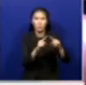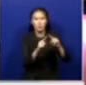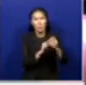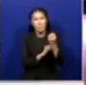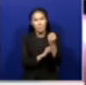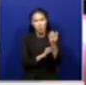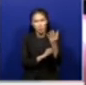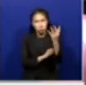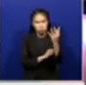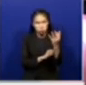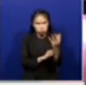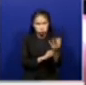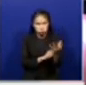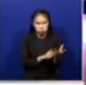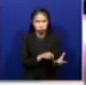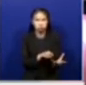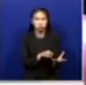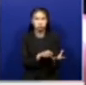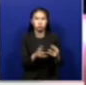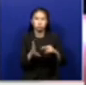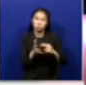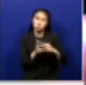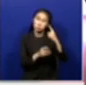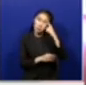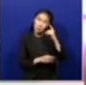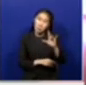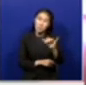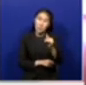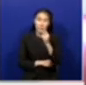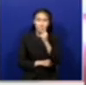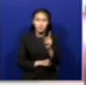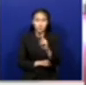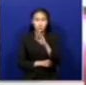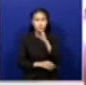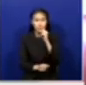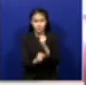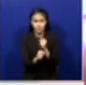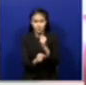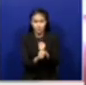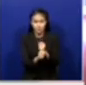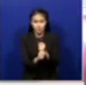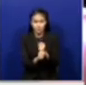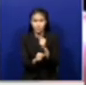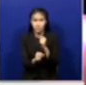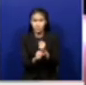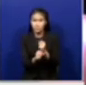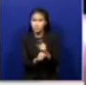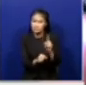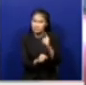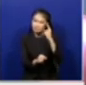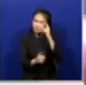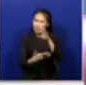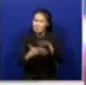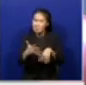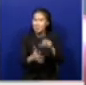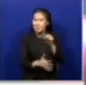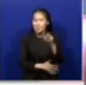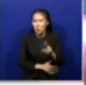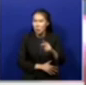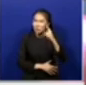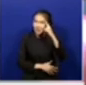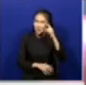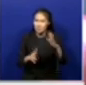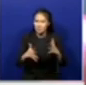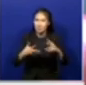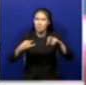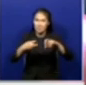เป็นไปได้หรือไม่ที่ว่าการที่เราทำอะไรโดยที่ไม่คิดแผนรองรับเนี่ยกลายเป็นว่าเกิด